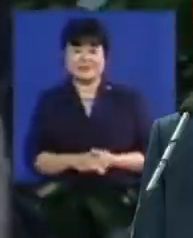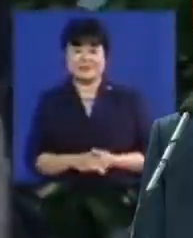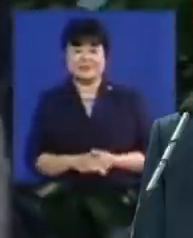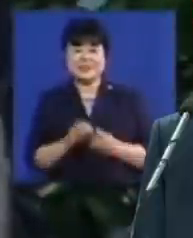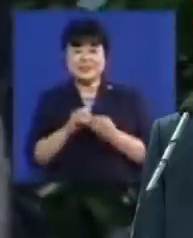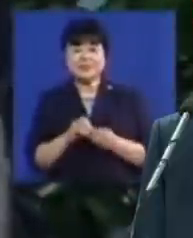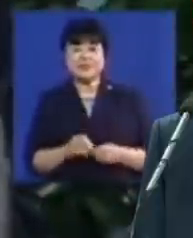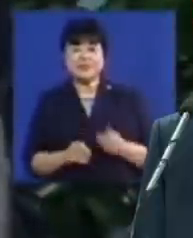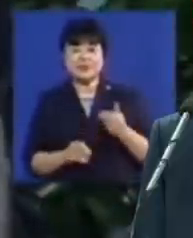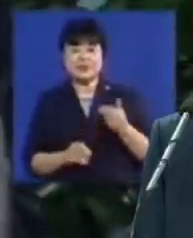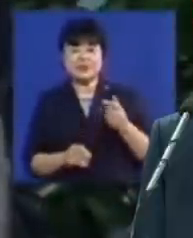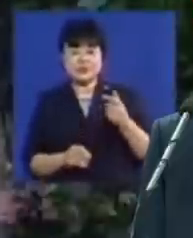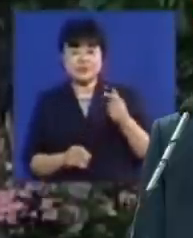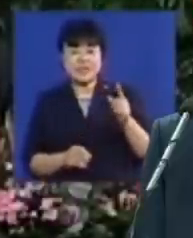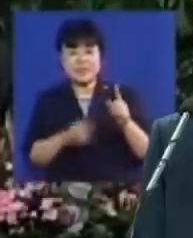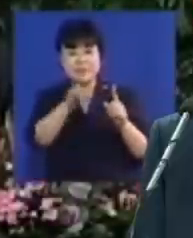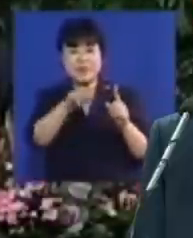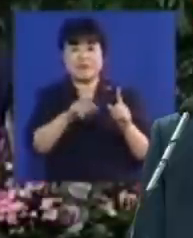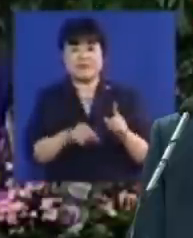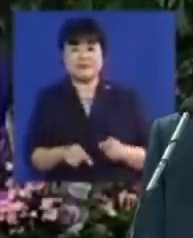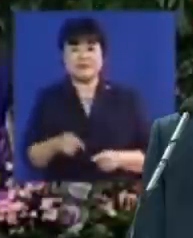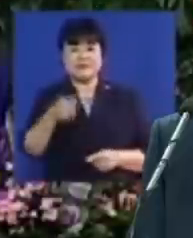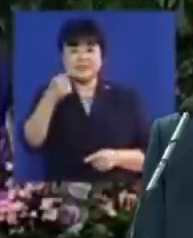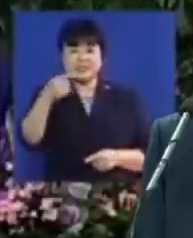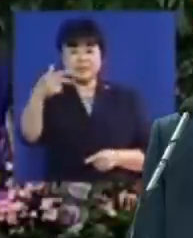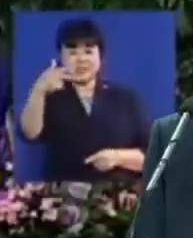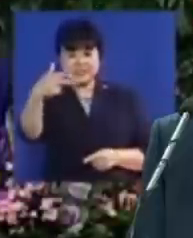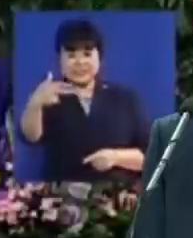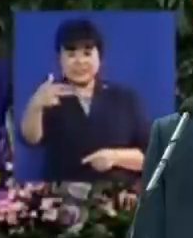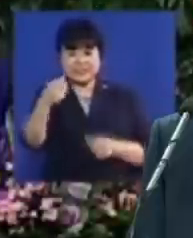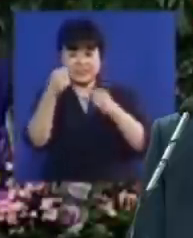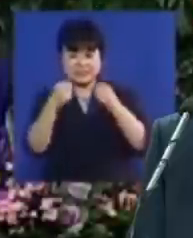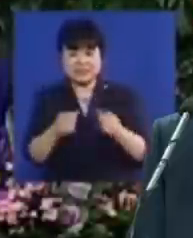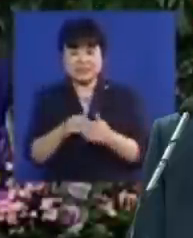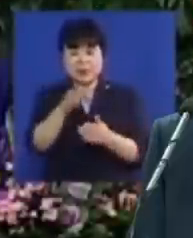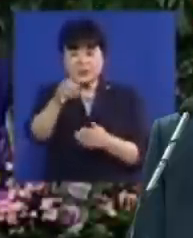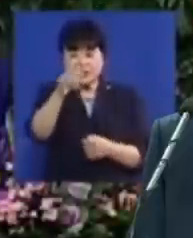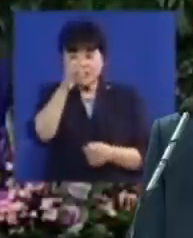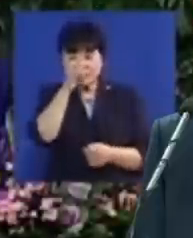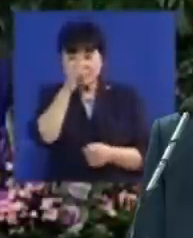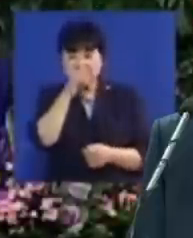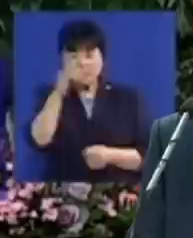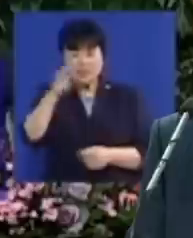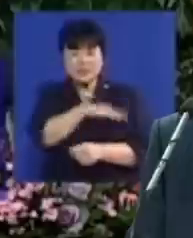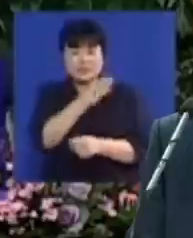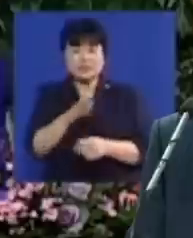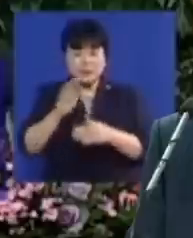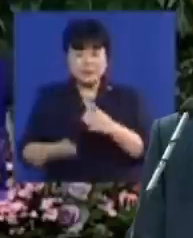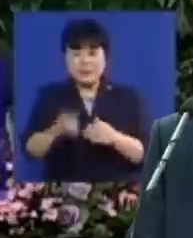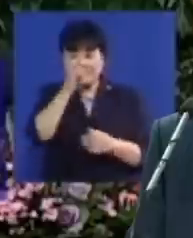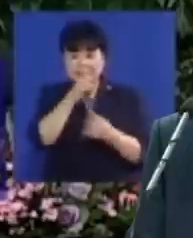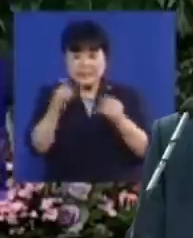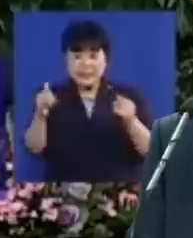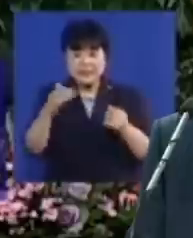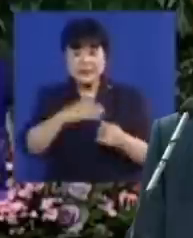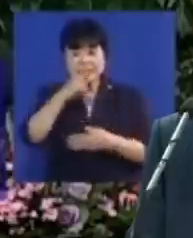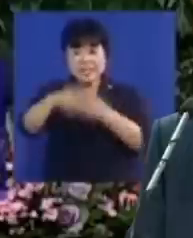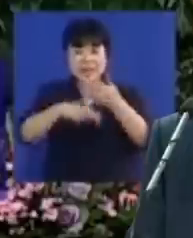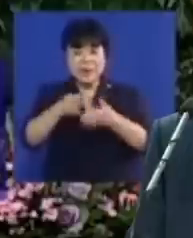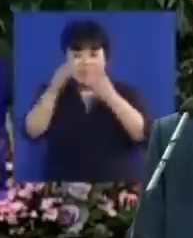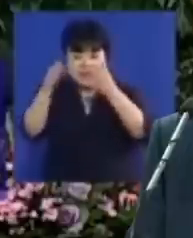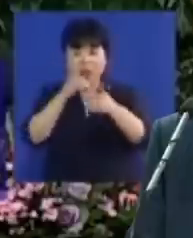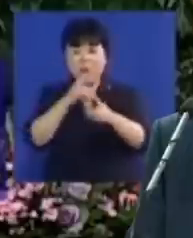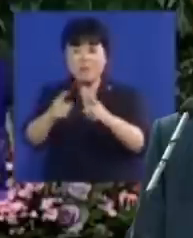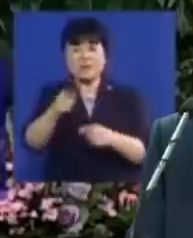시편 91편 1절로 7절 지존자의 은밀한 곳에 거주하며 전능자의 그늘 아래 사는 자여 나는 야훼를